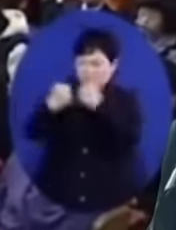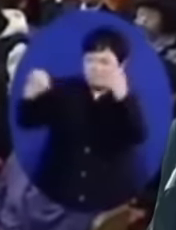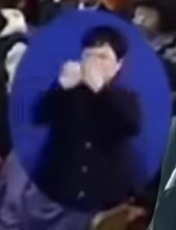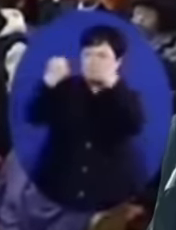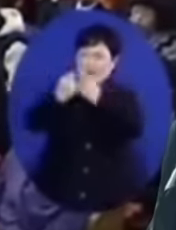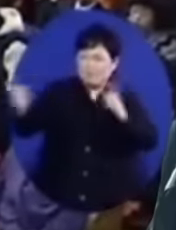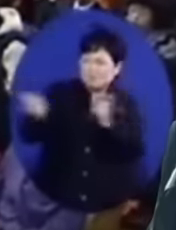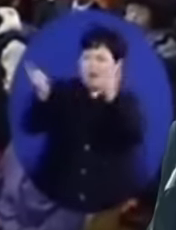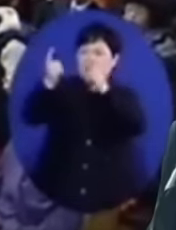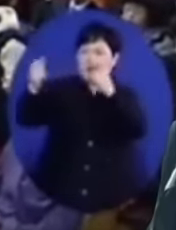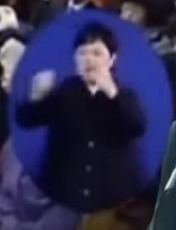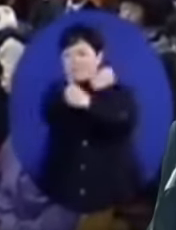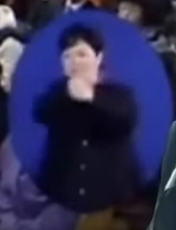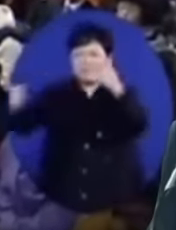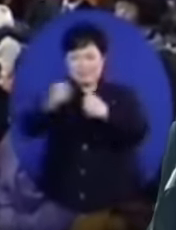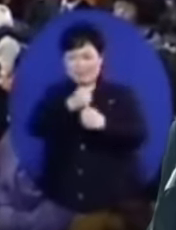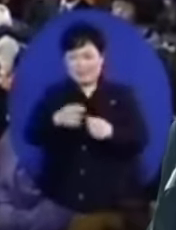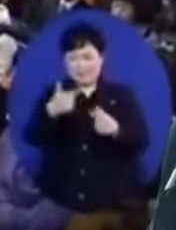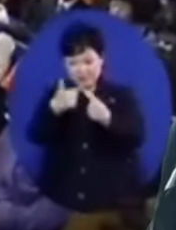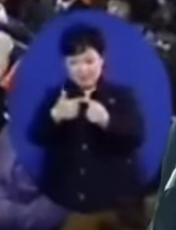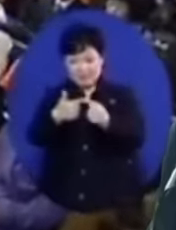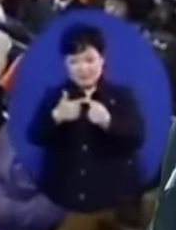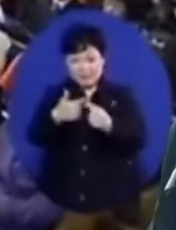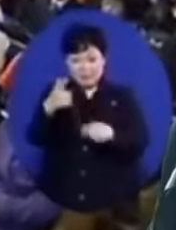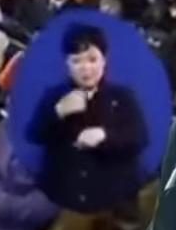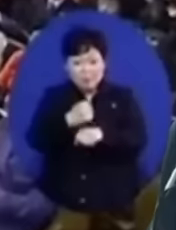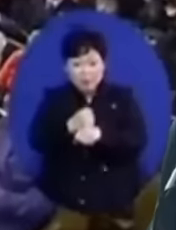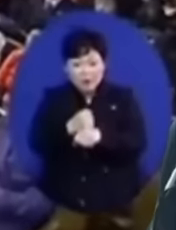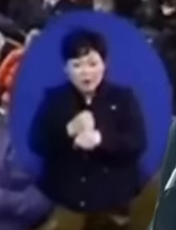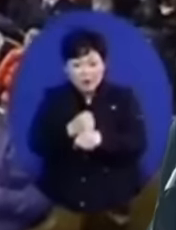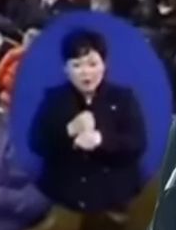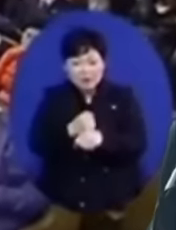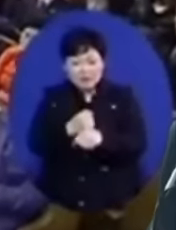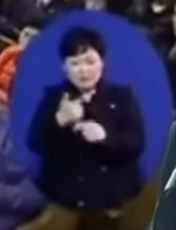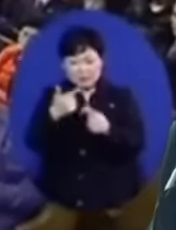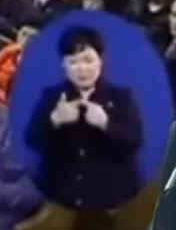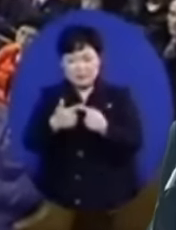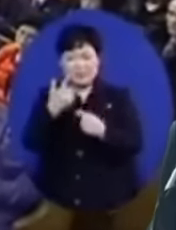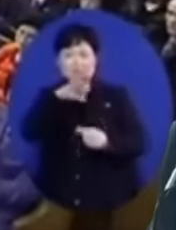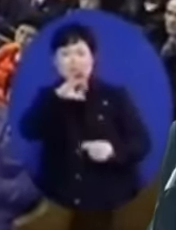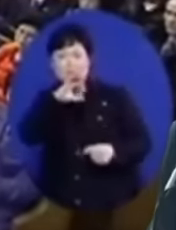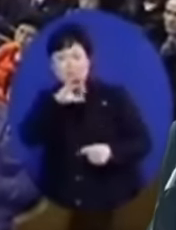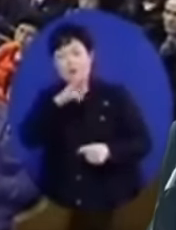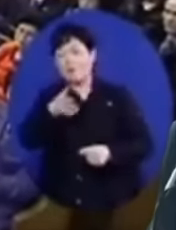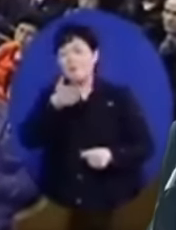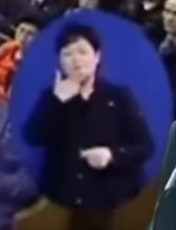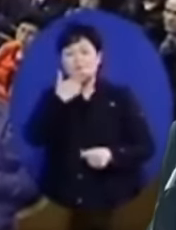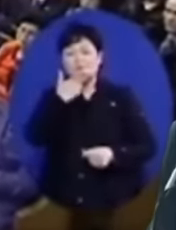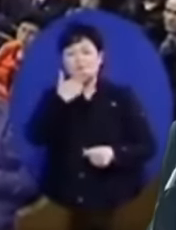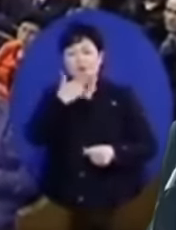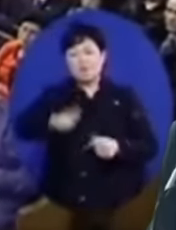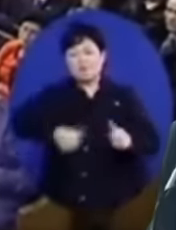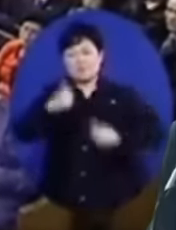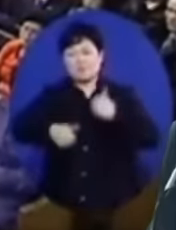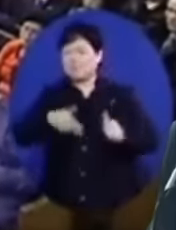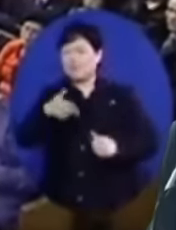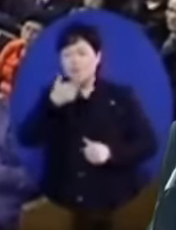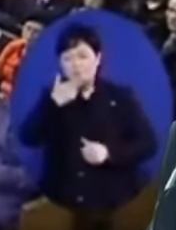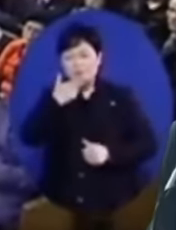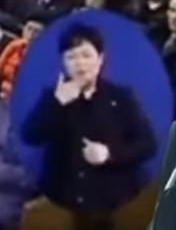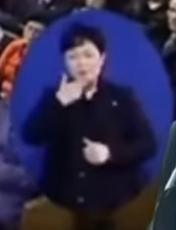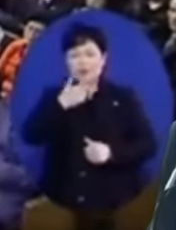폭력을 행사하는 것입니다. 여섯째, 성숙형입니다. 고난에 처하면 원망하거나 절망하지도 않고 분노로 공격적이 되지도